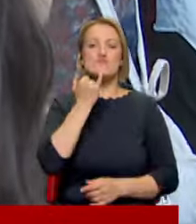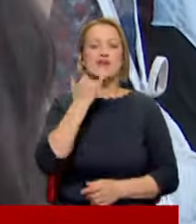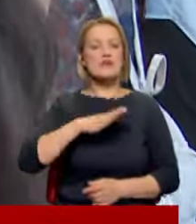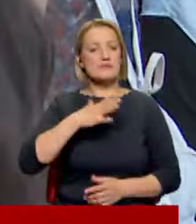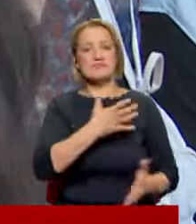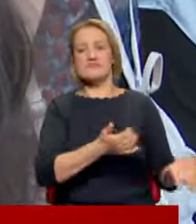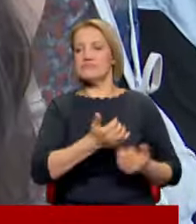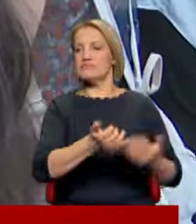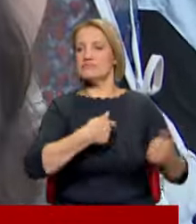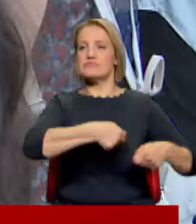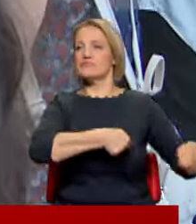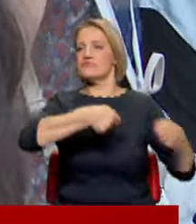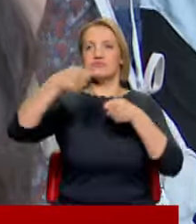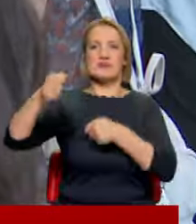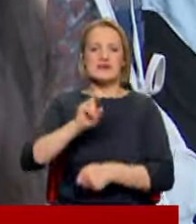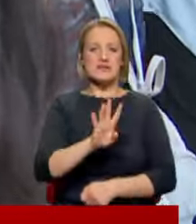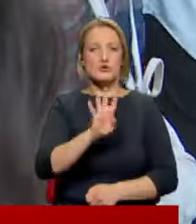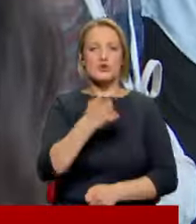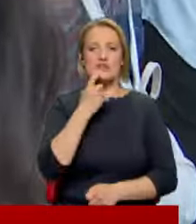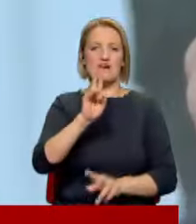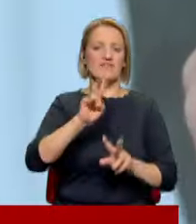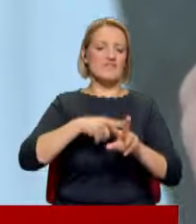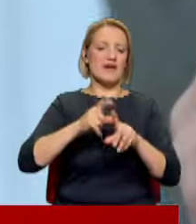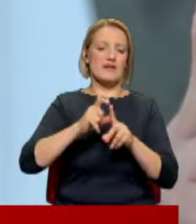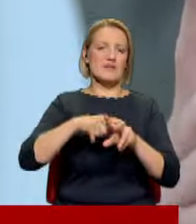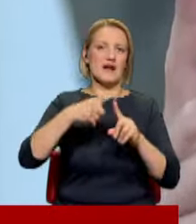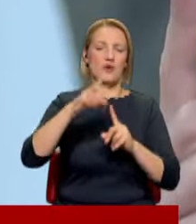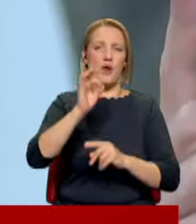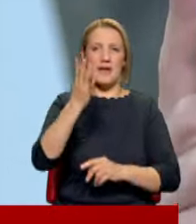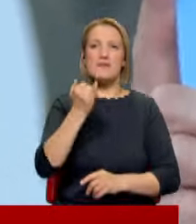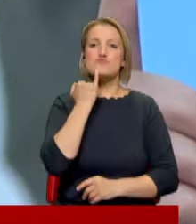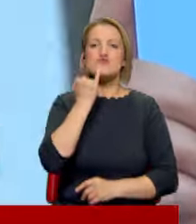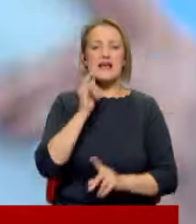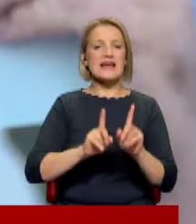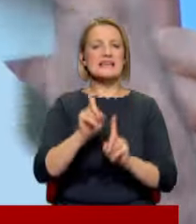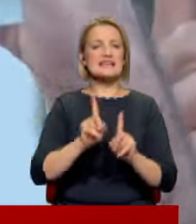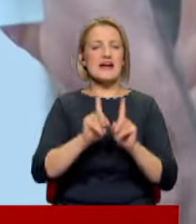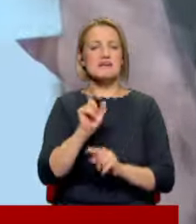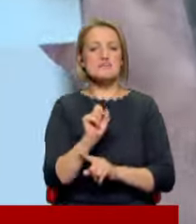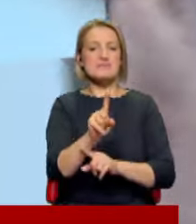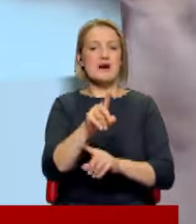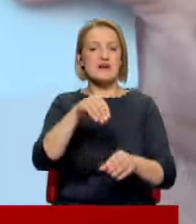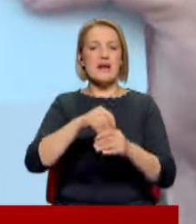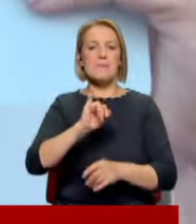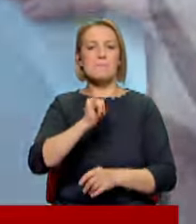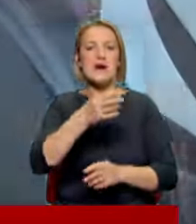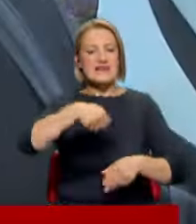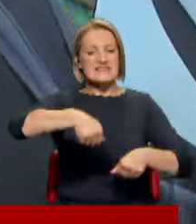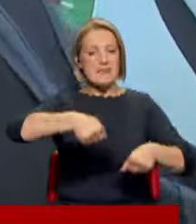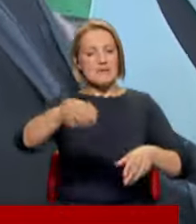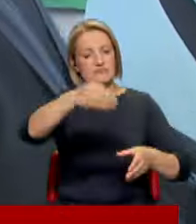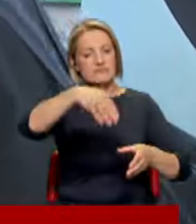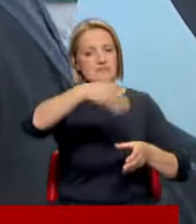müşterilerle alışveriş yapıyoruz. 24 yaşındaki Vedat Orhan, müşterilerin internetten siparişi için markette